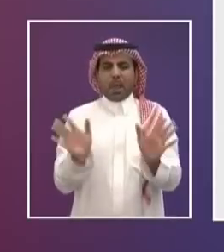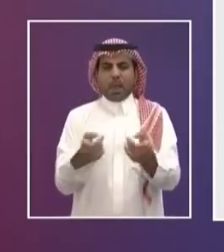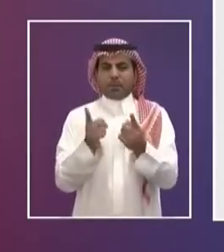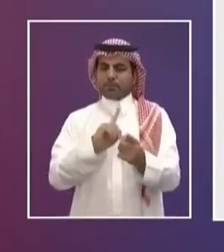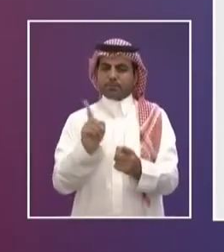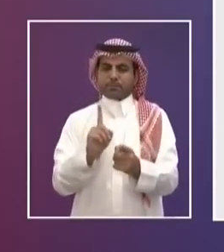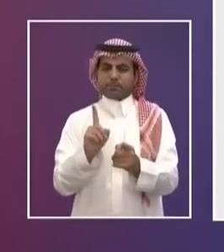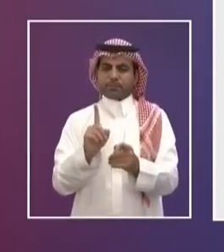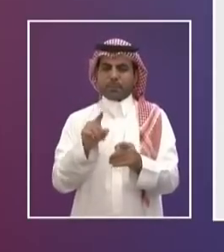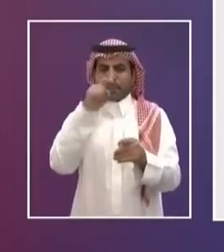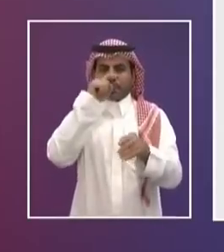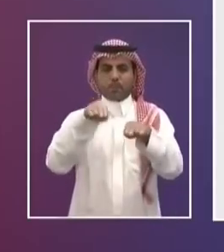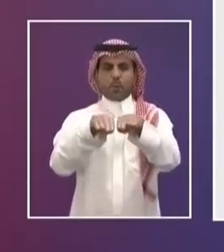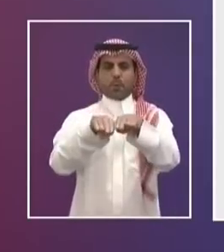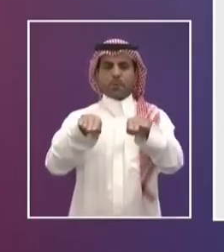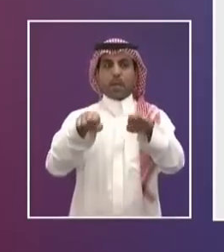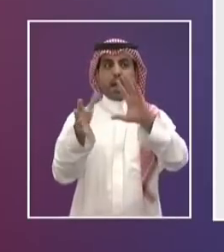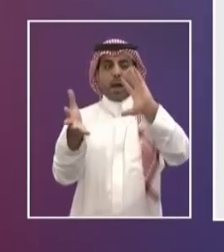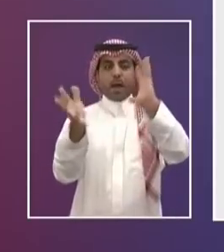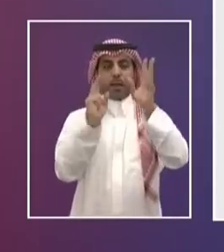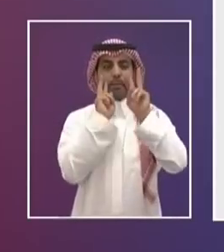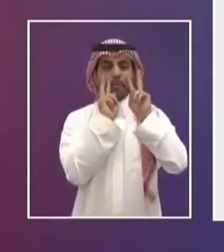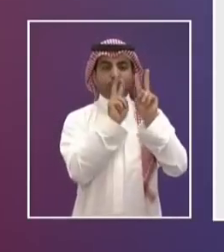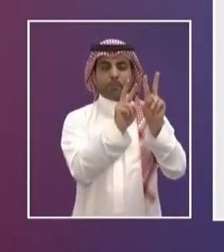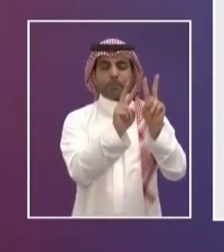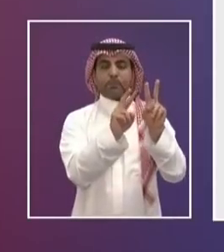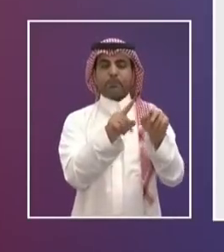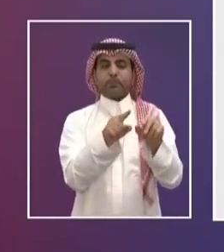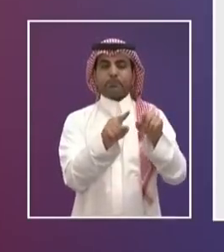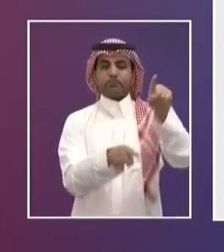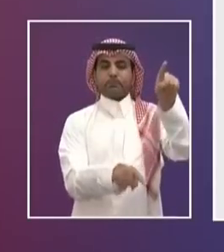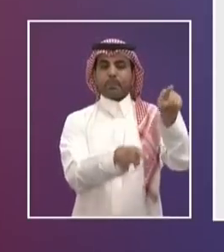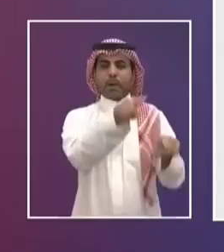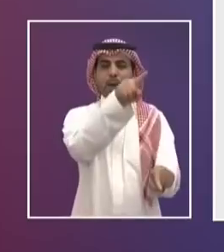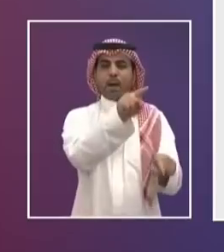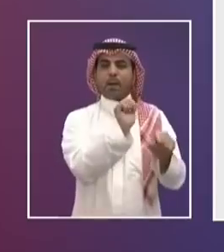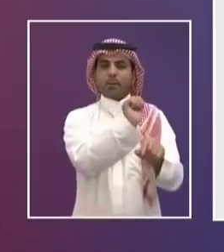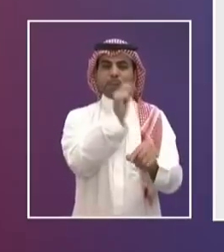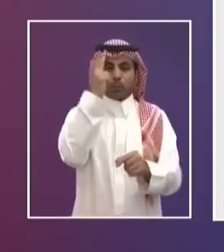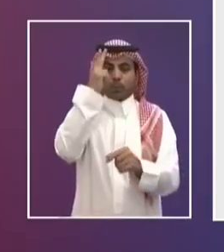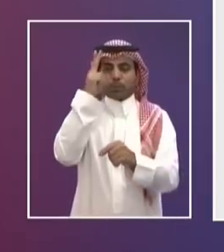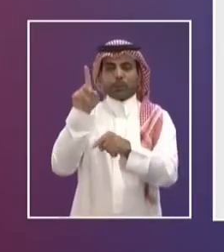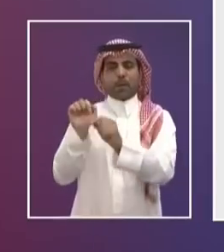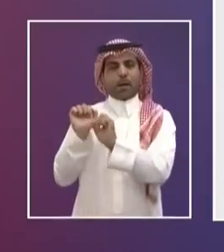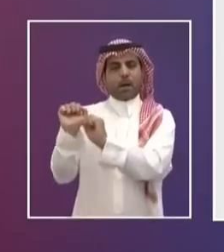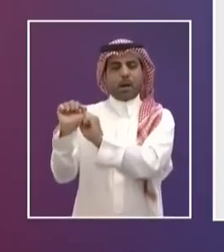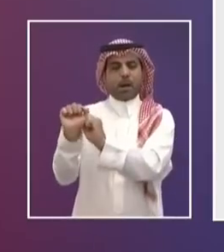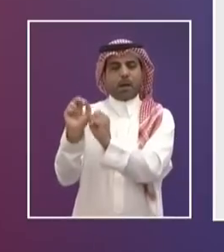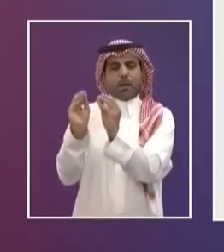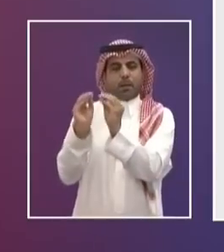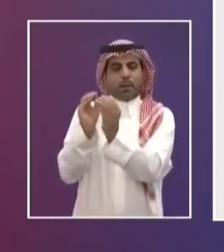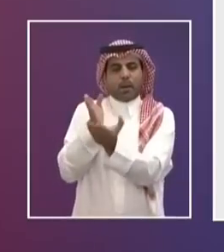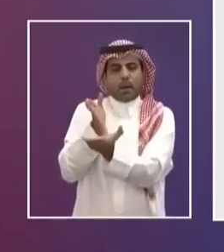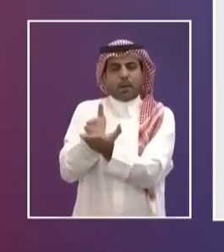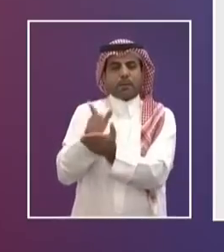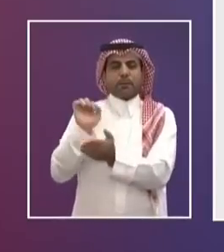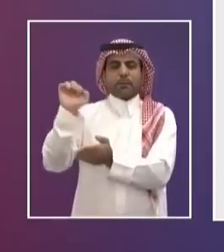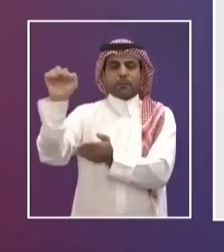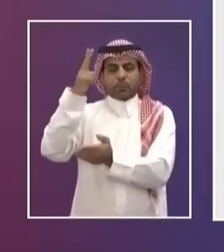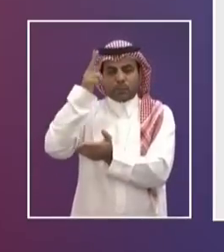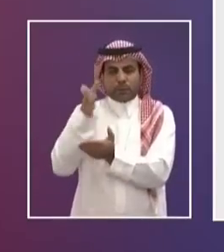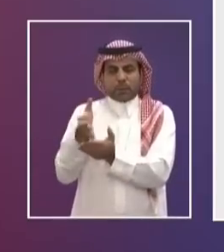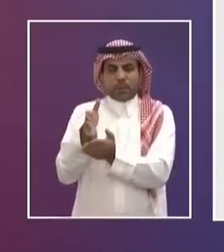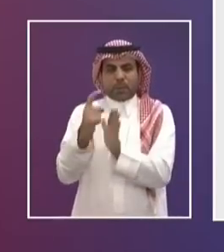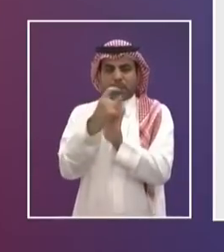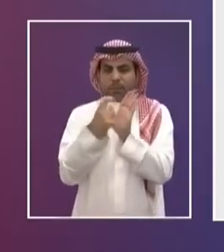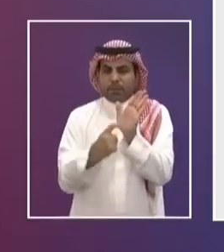والبروتوكولات. المنهجيات العالمية قد تكون متفاوتة، لكن في الأخير منهج المملكة العربية السعودية منهج متوازن وصادق ومبني على